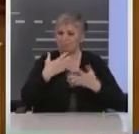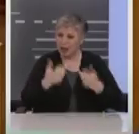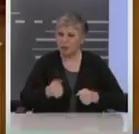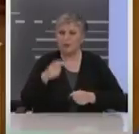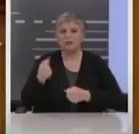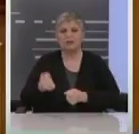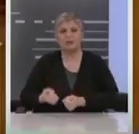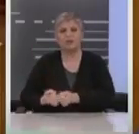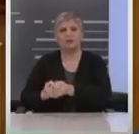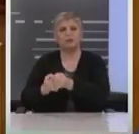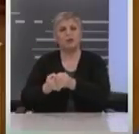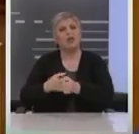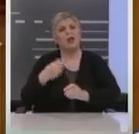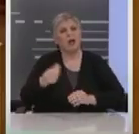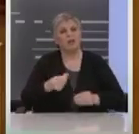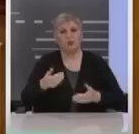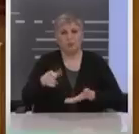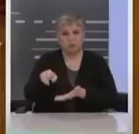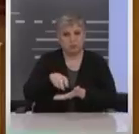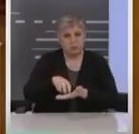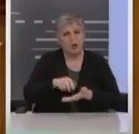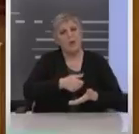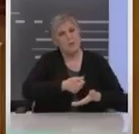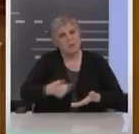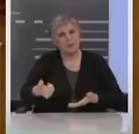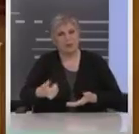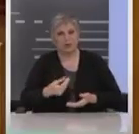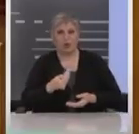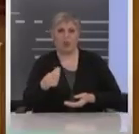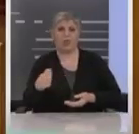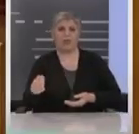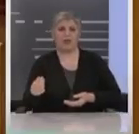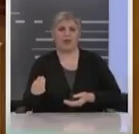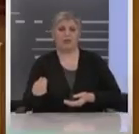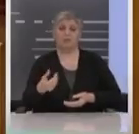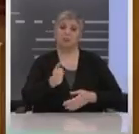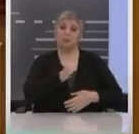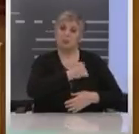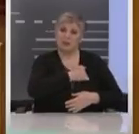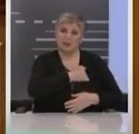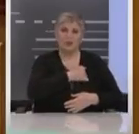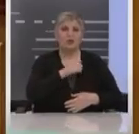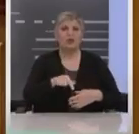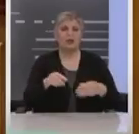αυτούς αναδιανύμει. Πιστεύω λοιπόν ότι προχωράμε σε μία κίνηση